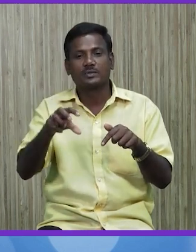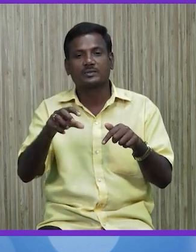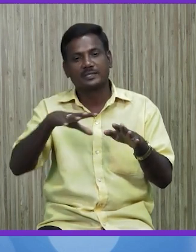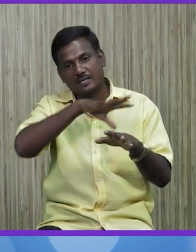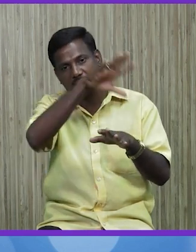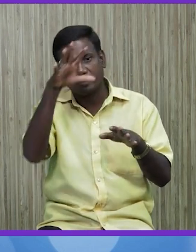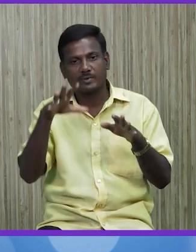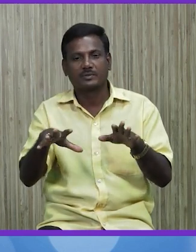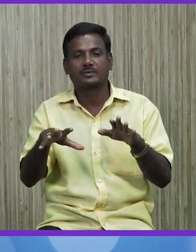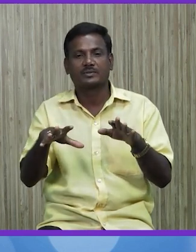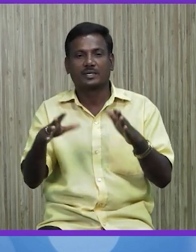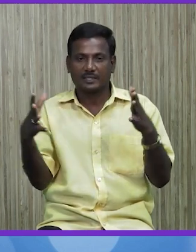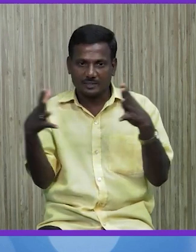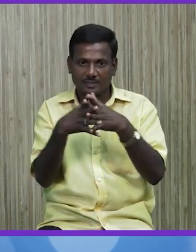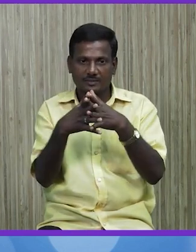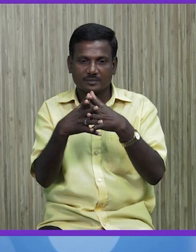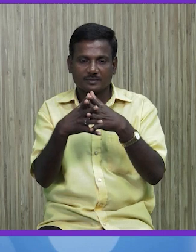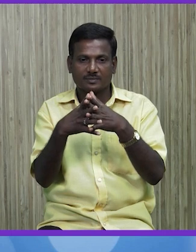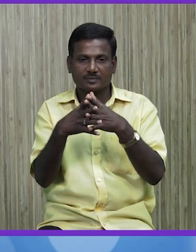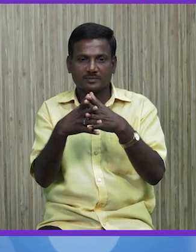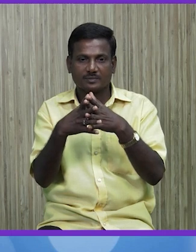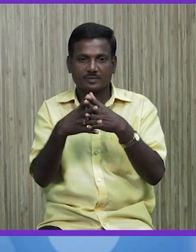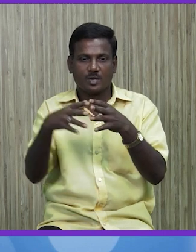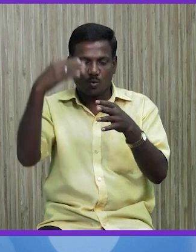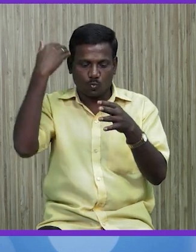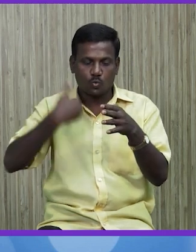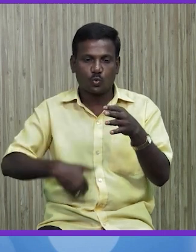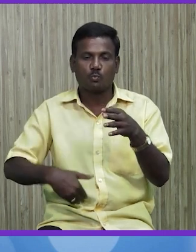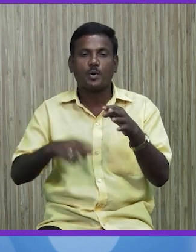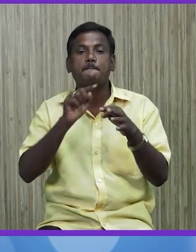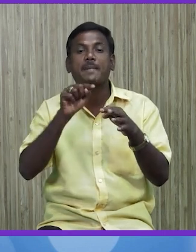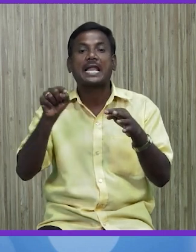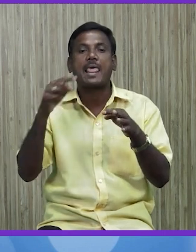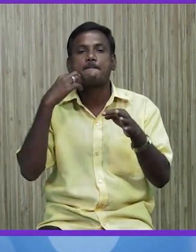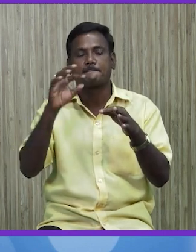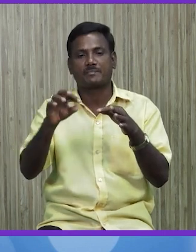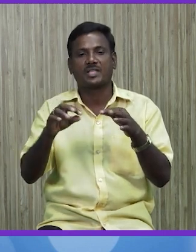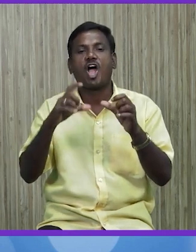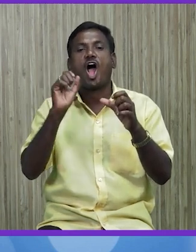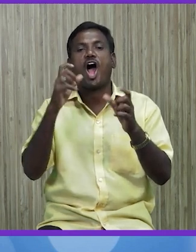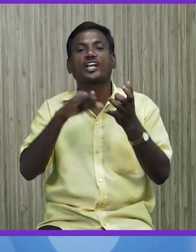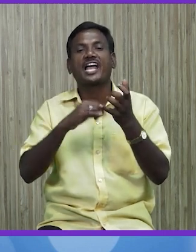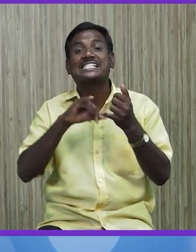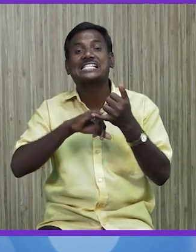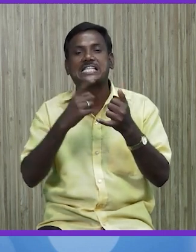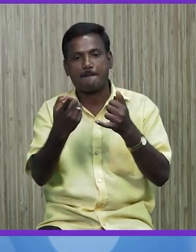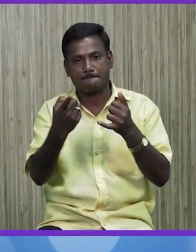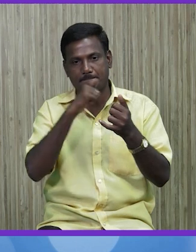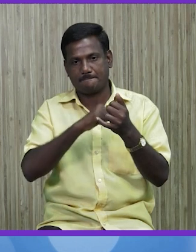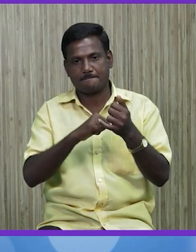அனைத்தும் இனைந்து உருப்பு மண்டலமாக காட்சியலிக்கின்றது